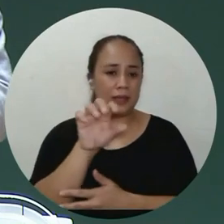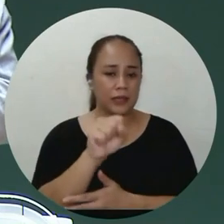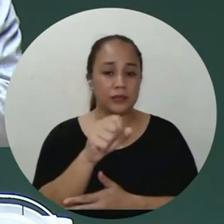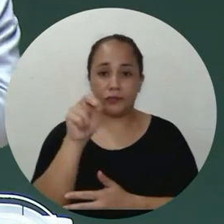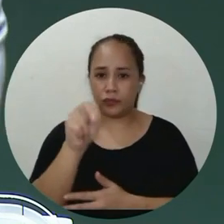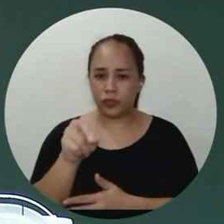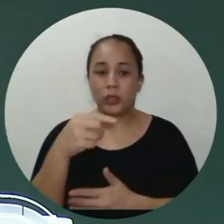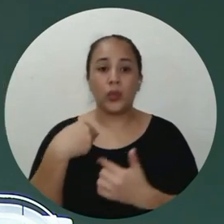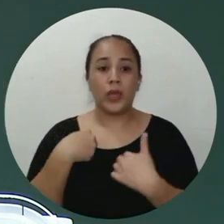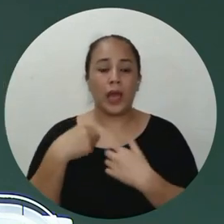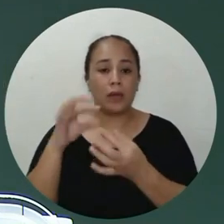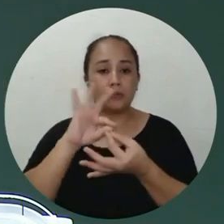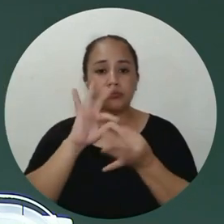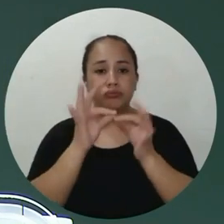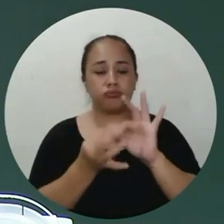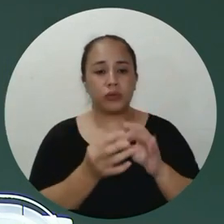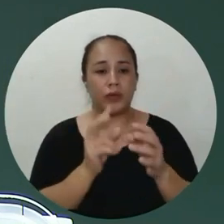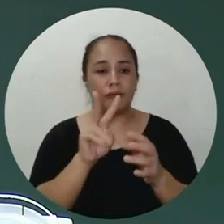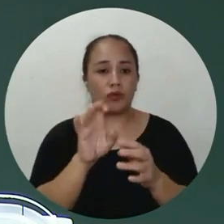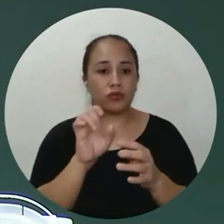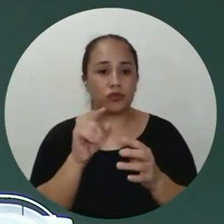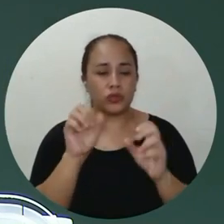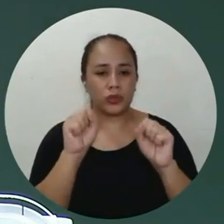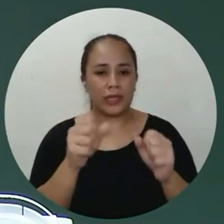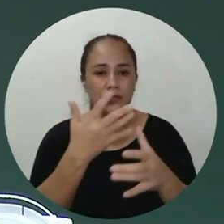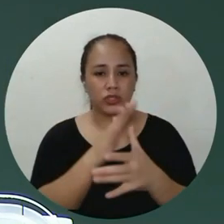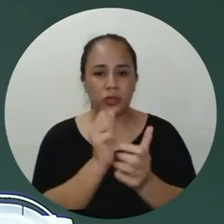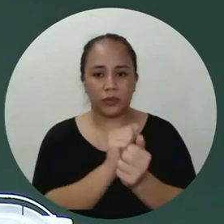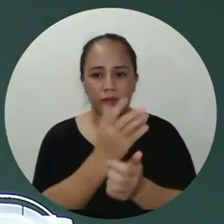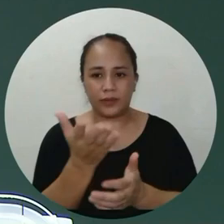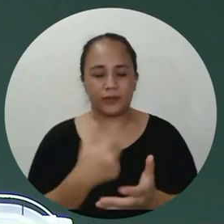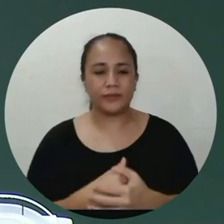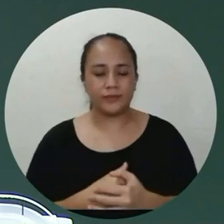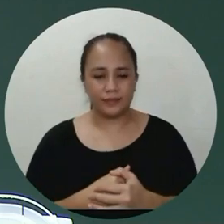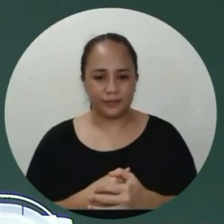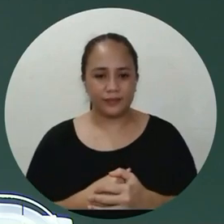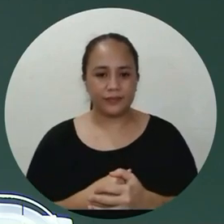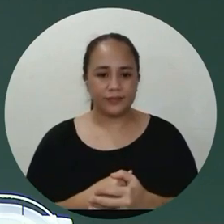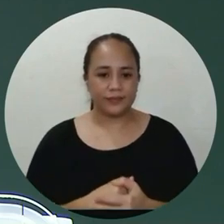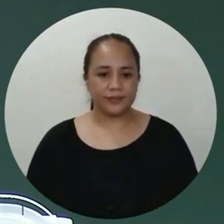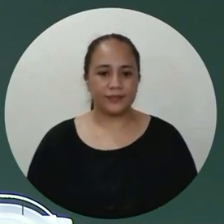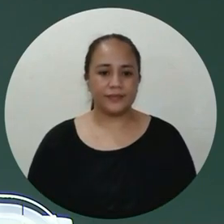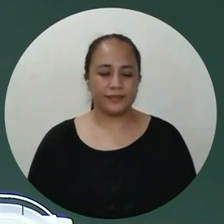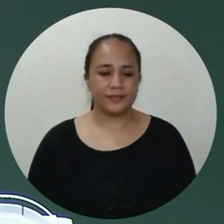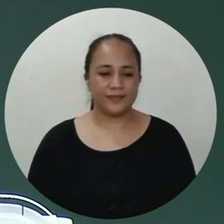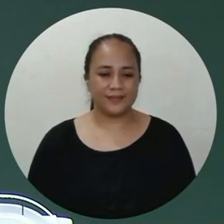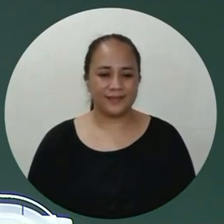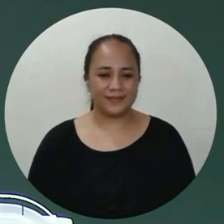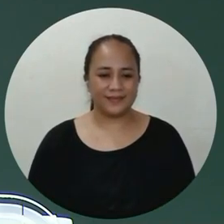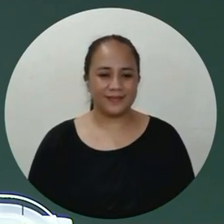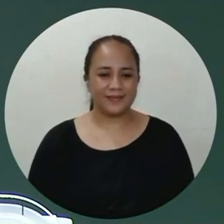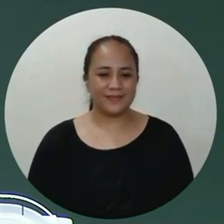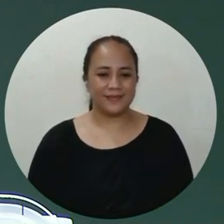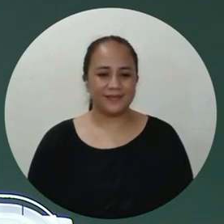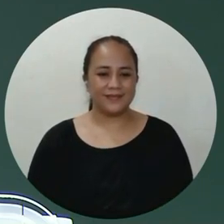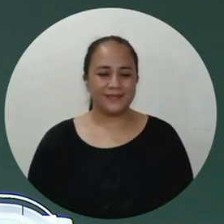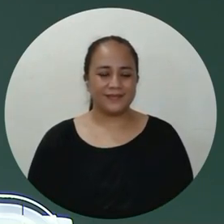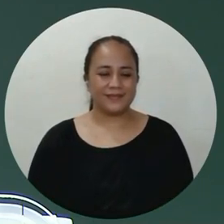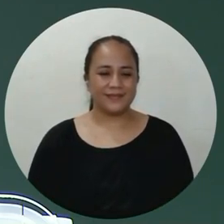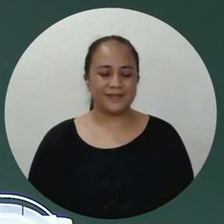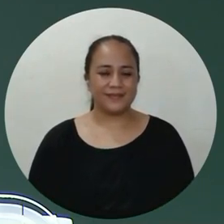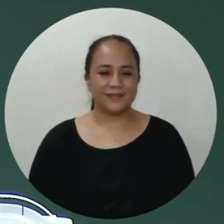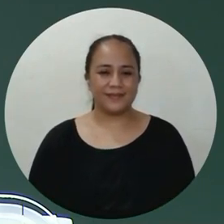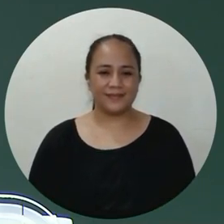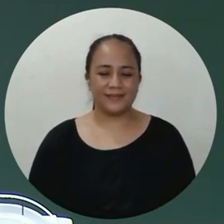some translated version, so we will share it with 자, you. 자, 언약 이 우리의 언약인데 이 언약인데 언약 이 언약 이